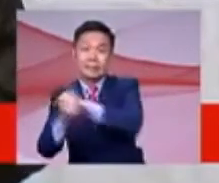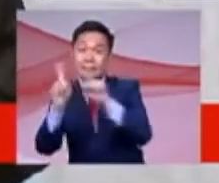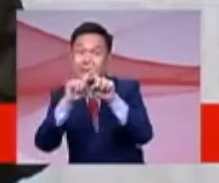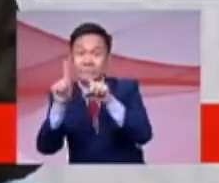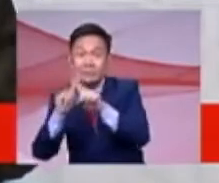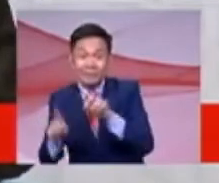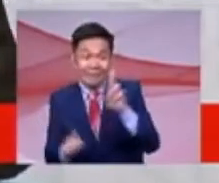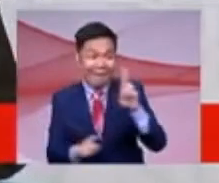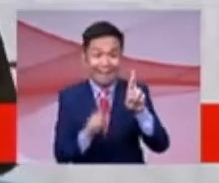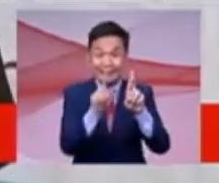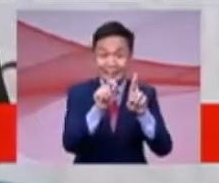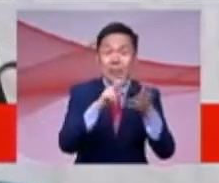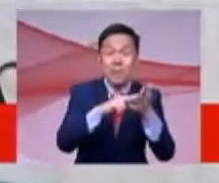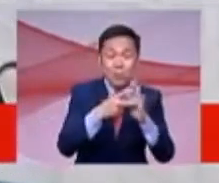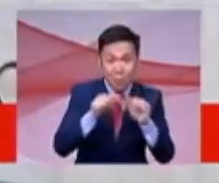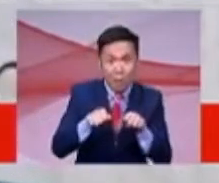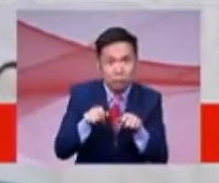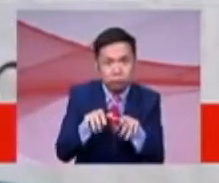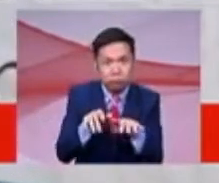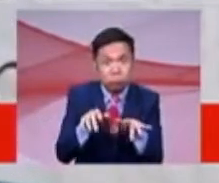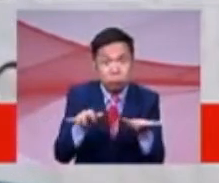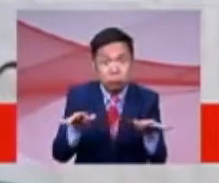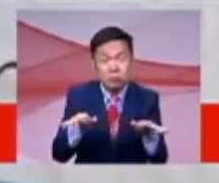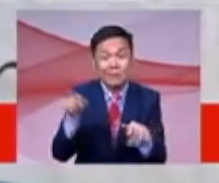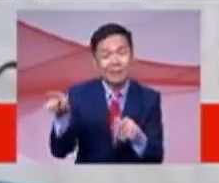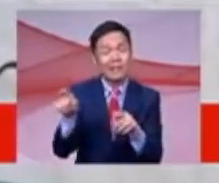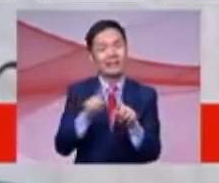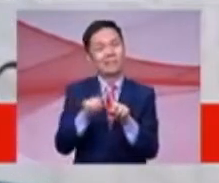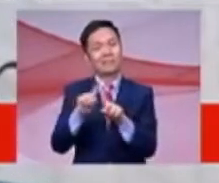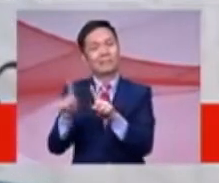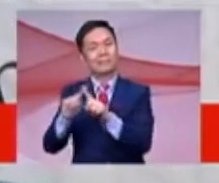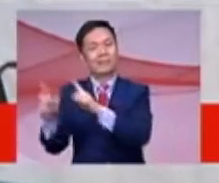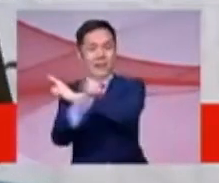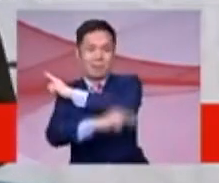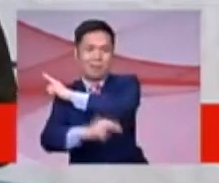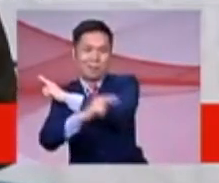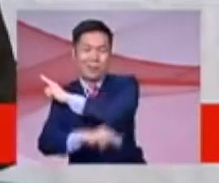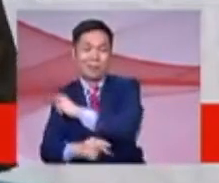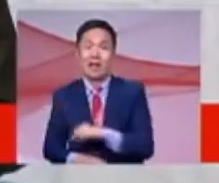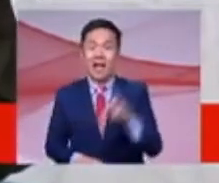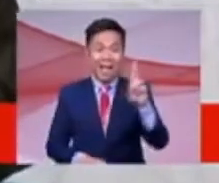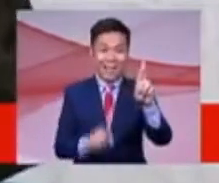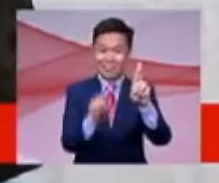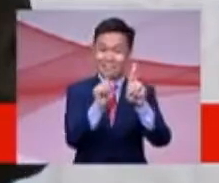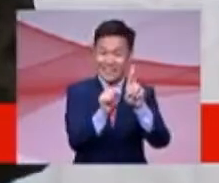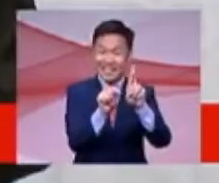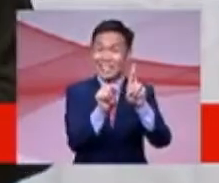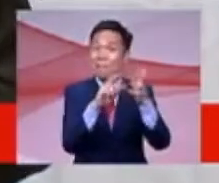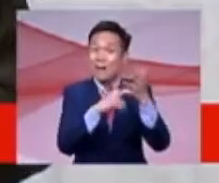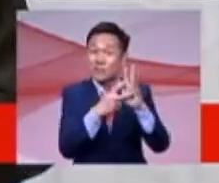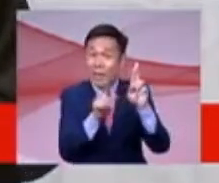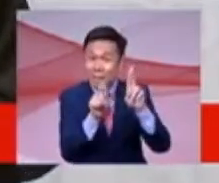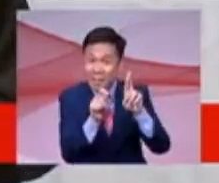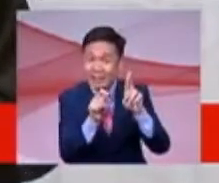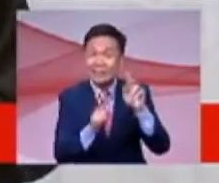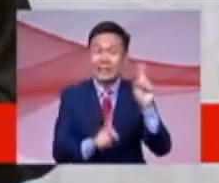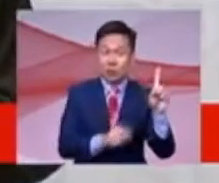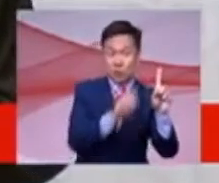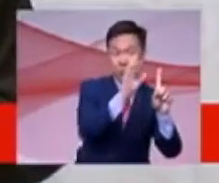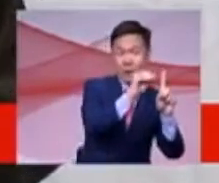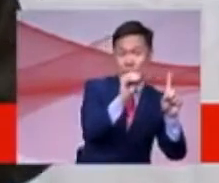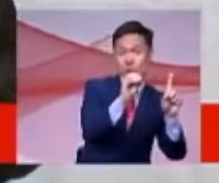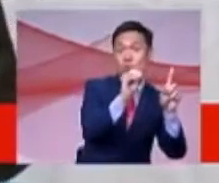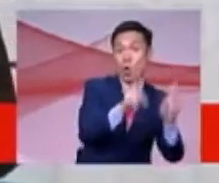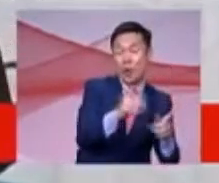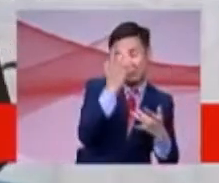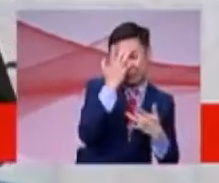pun berkongsi iaitu RT negeri masing-masing. Maksud RT ialah kalau 100 orang dijangkiti, kalau